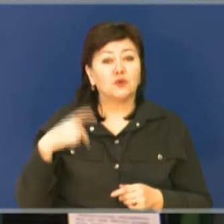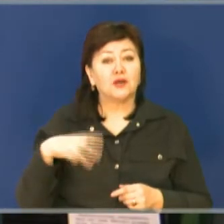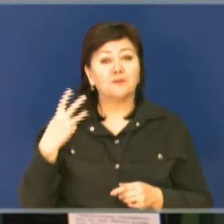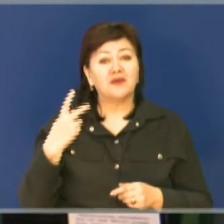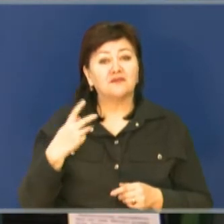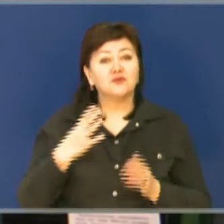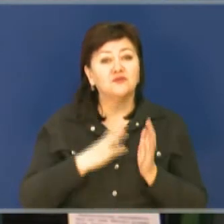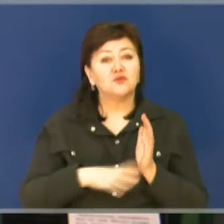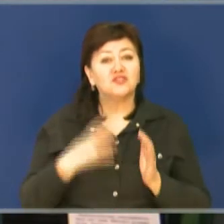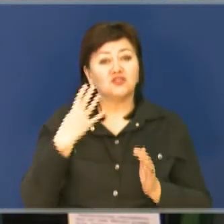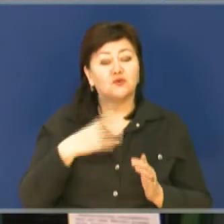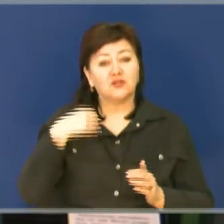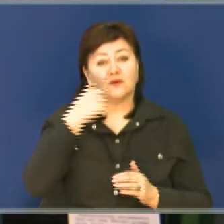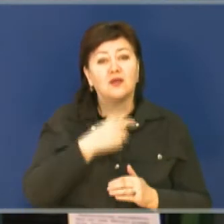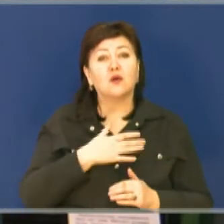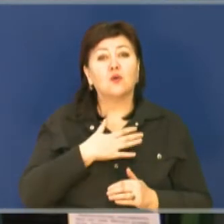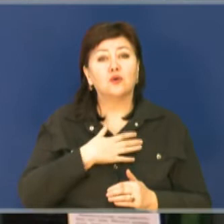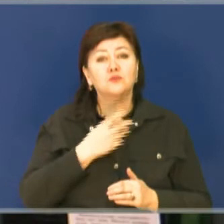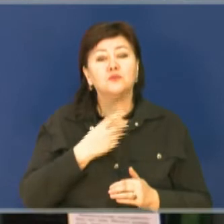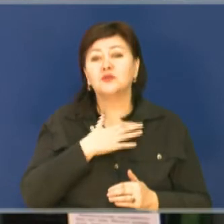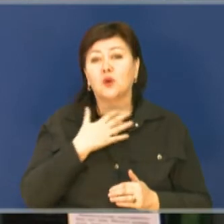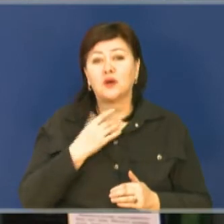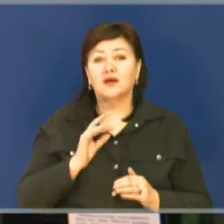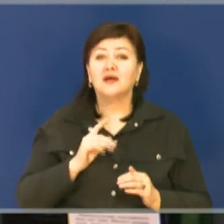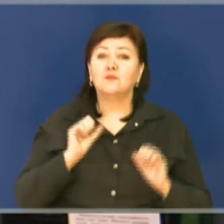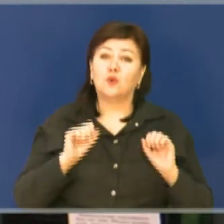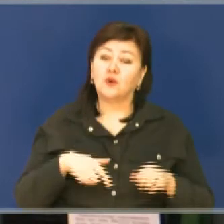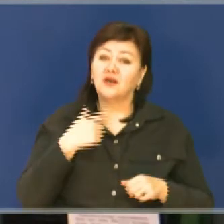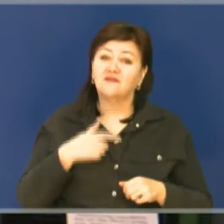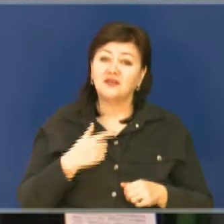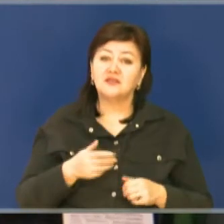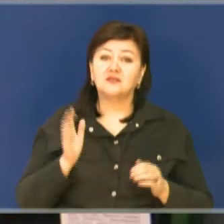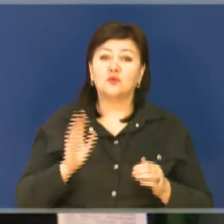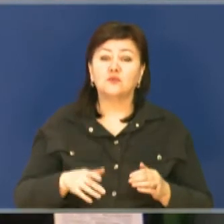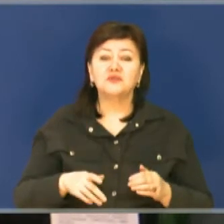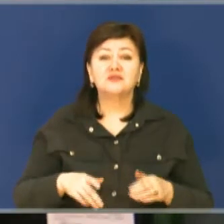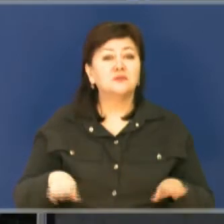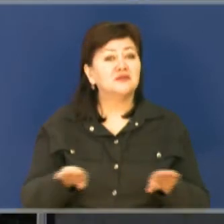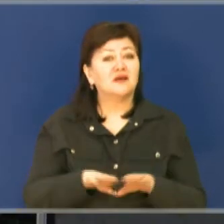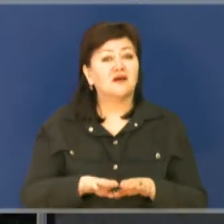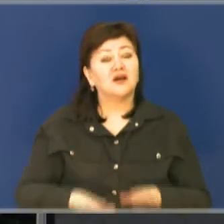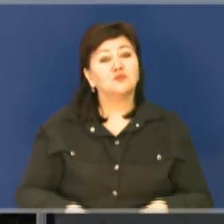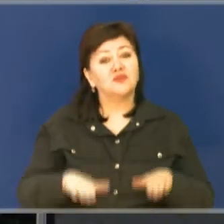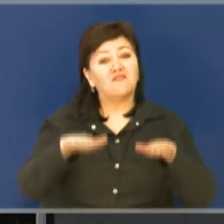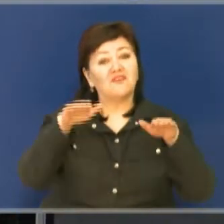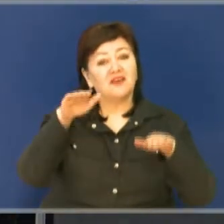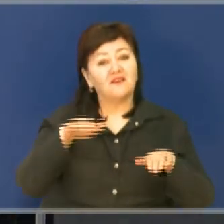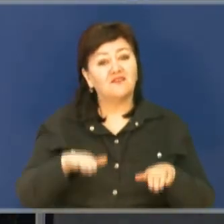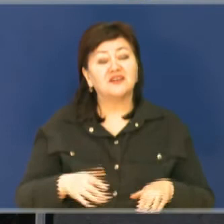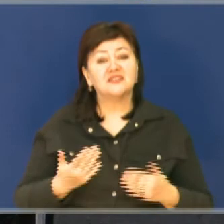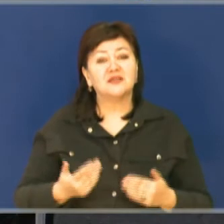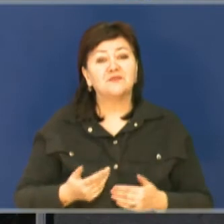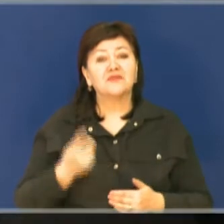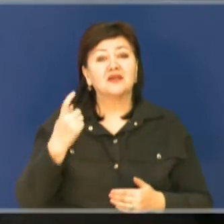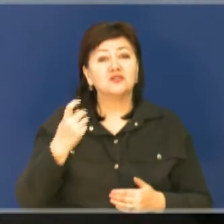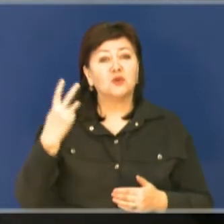очень красиво говорить, обладал большой дальновидностью и разбирался в любом человеке, будто рос вместе с ним. К 120-летию Шакира Абинулы в